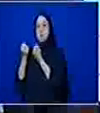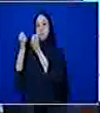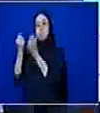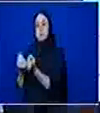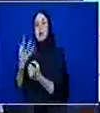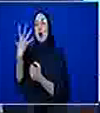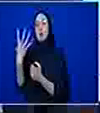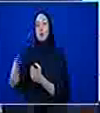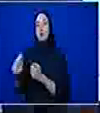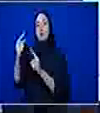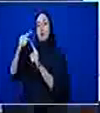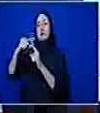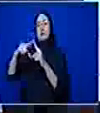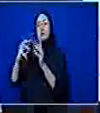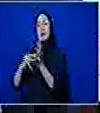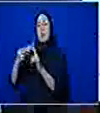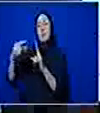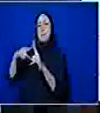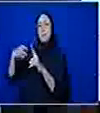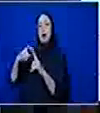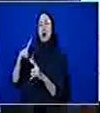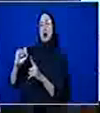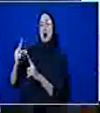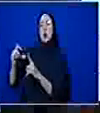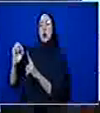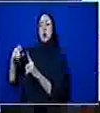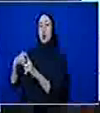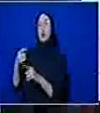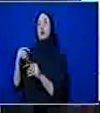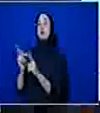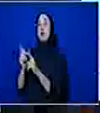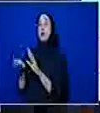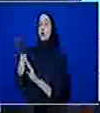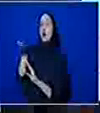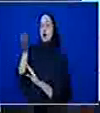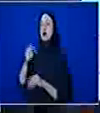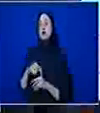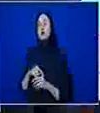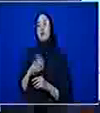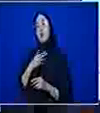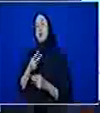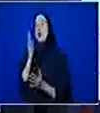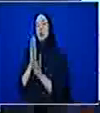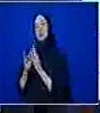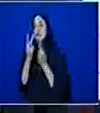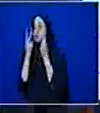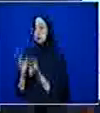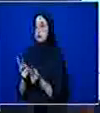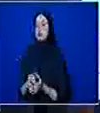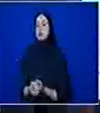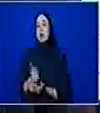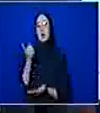kampung nelayan yang ada di utara kota Semarang. Saya ingin betul masalah-masalah itu masuk